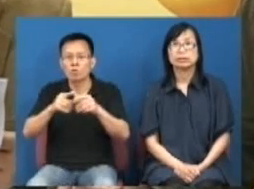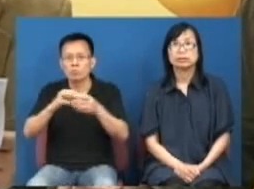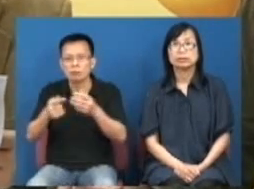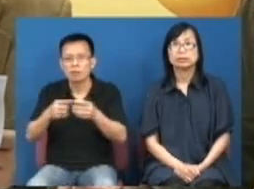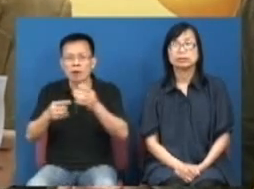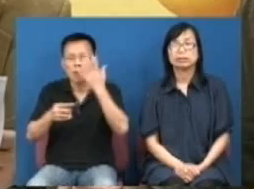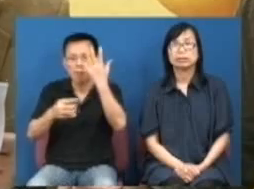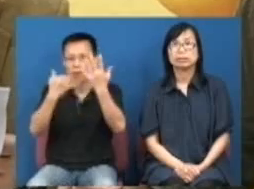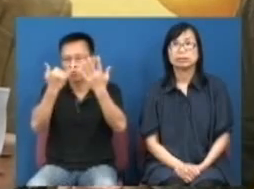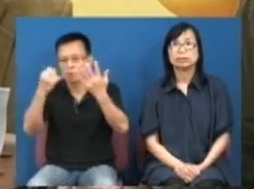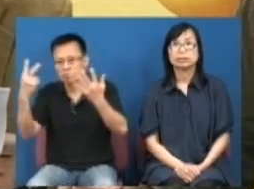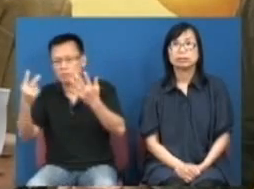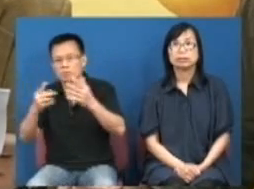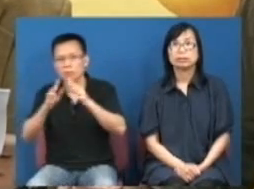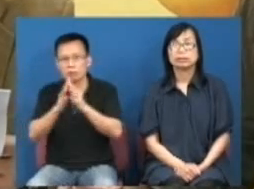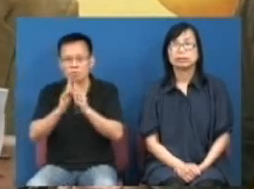章，